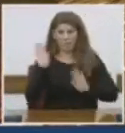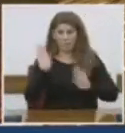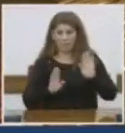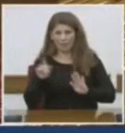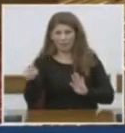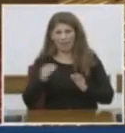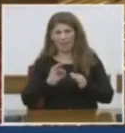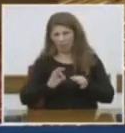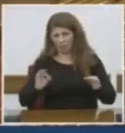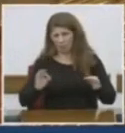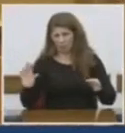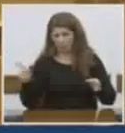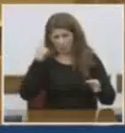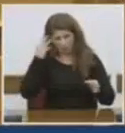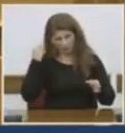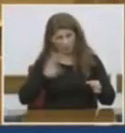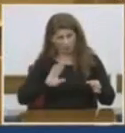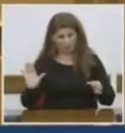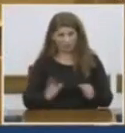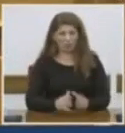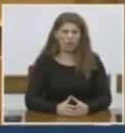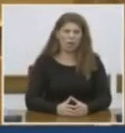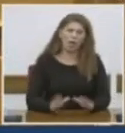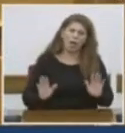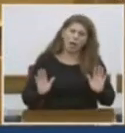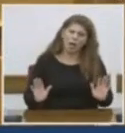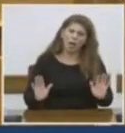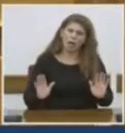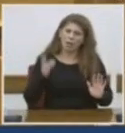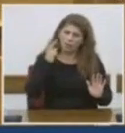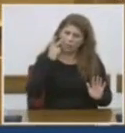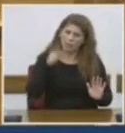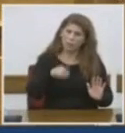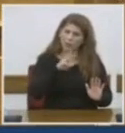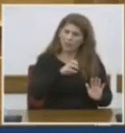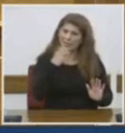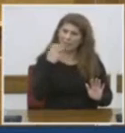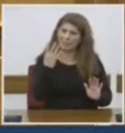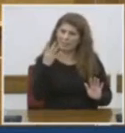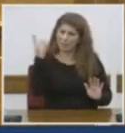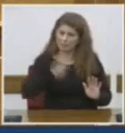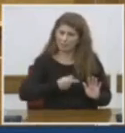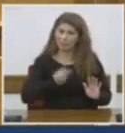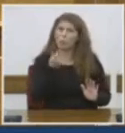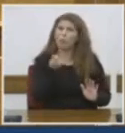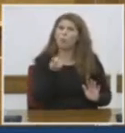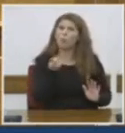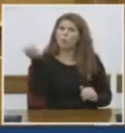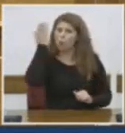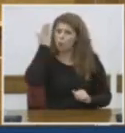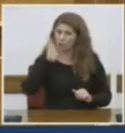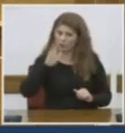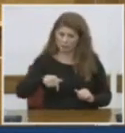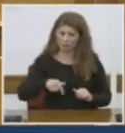λεπτομέρειες οι οποίες σας διέφυγαν. Αλλά για να πάμε να δούμε αυτό το 34% πόσο αξίζει